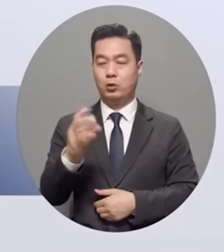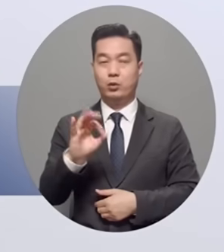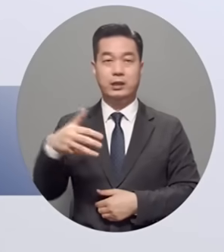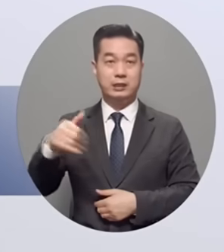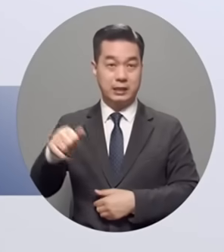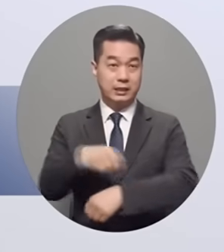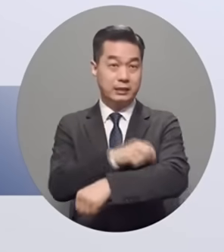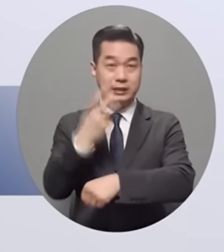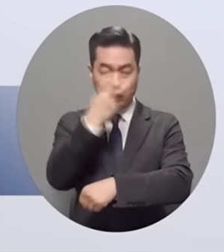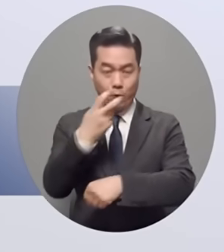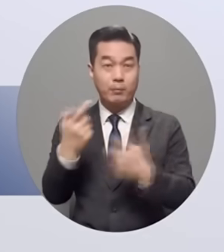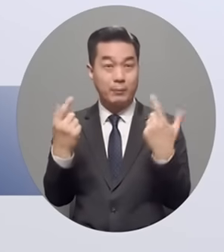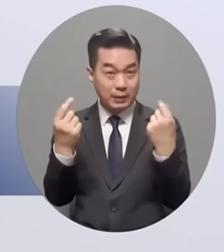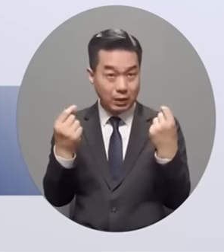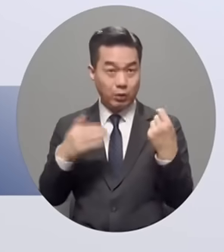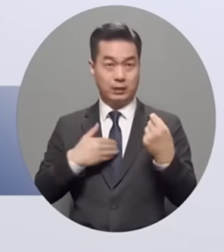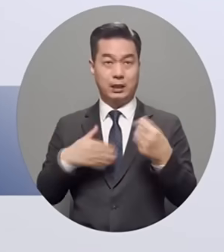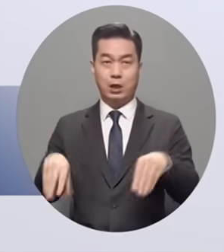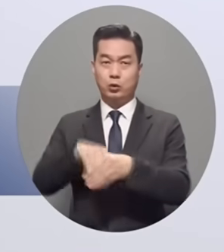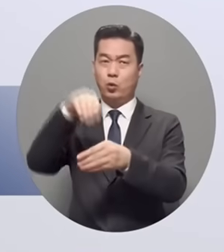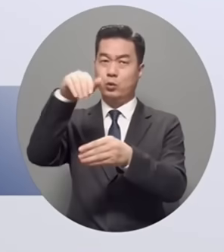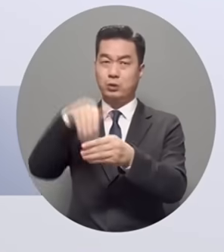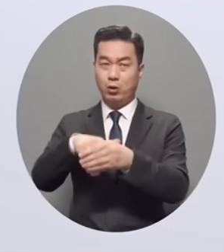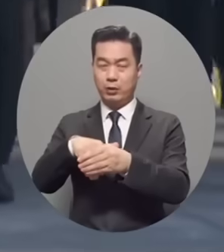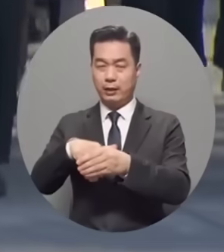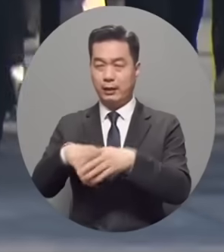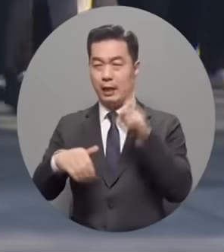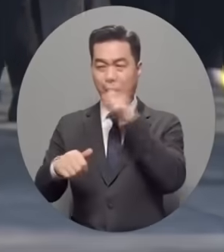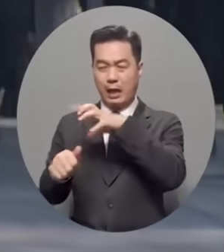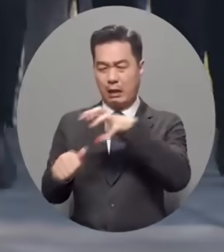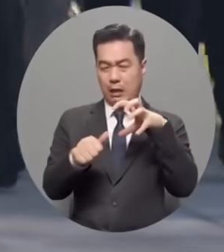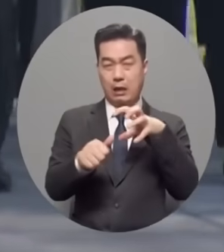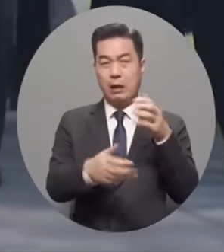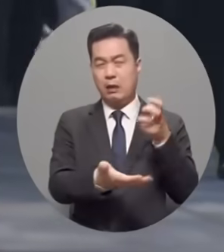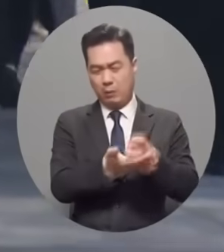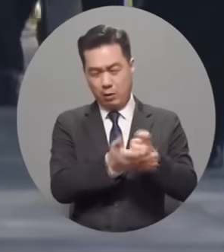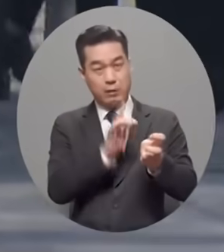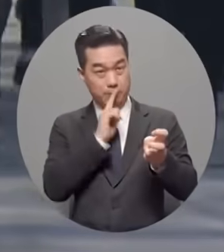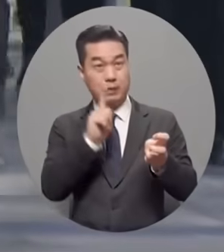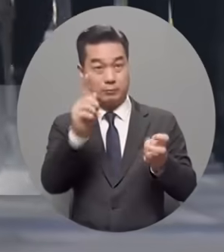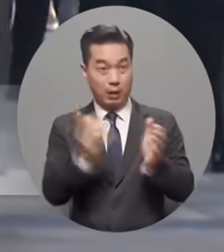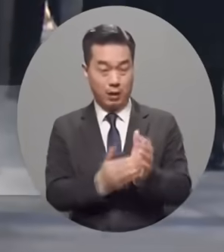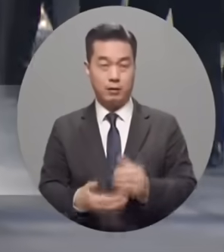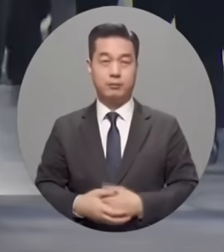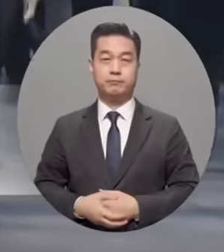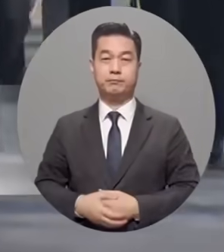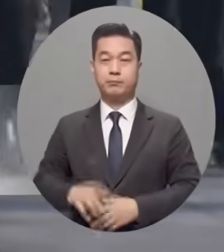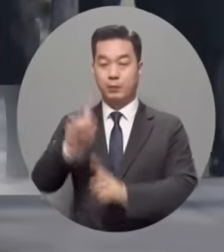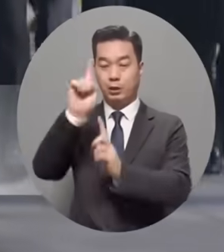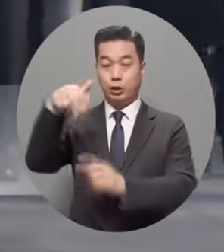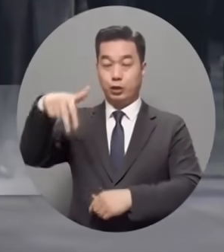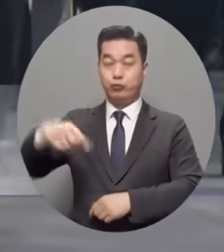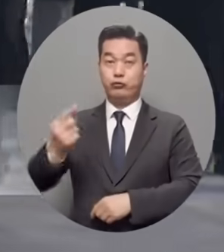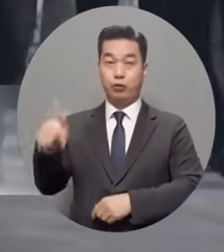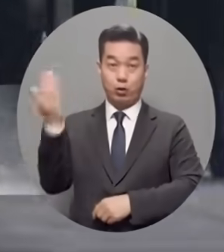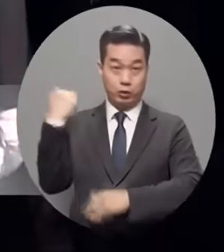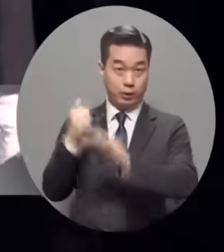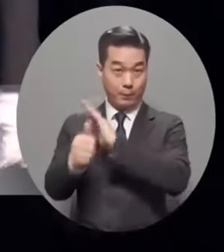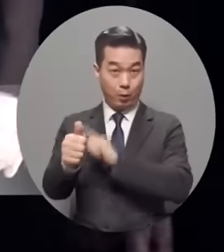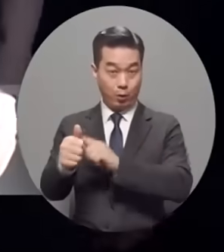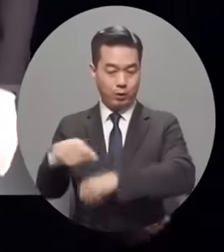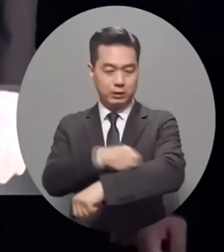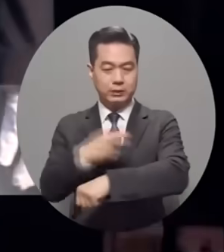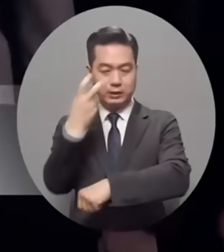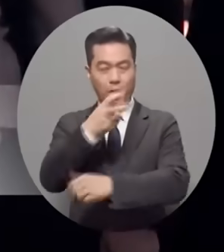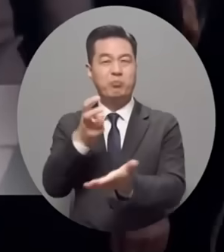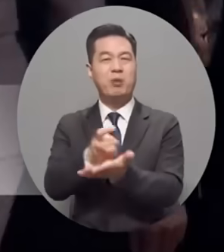왜 그게 총선용 악법인지 설명을 드렸습니다. 개혁신당을 준비 중인 이준석 전 대표는 특검법에 대한